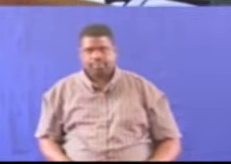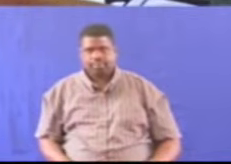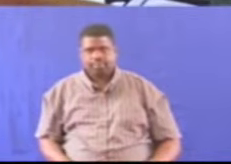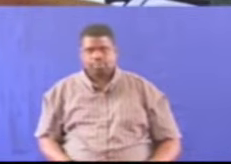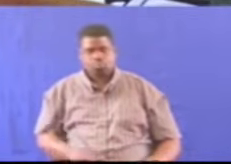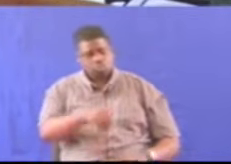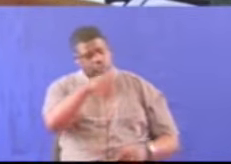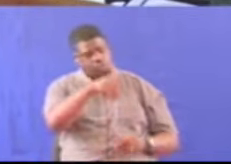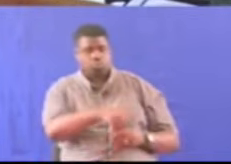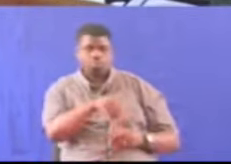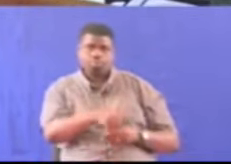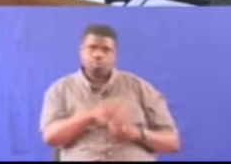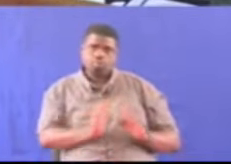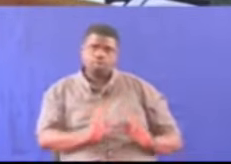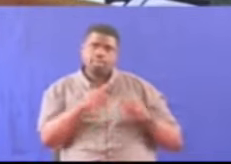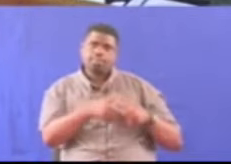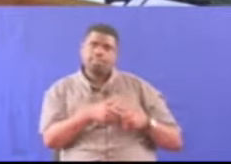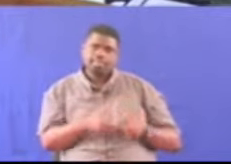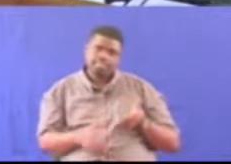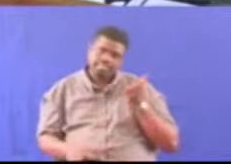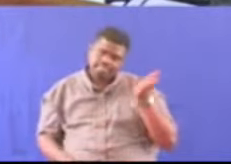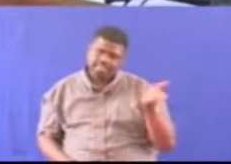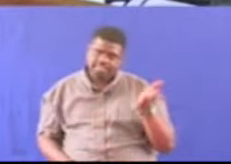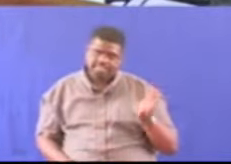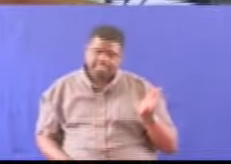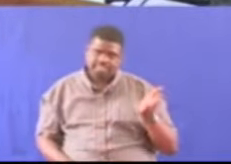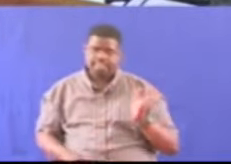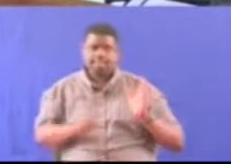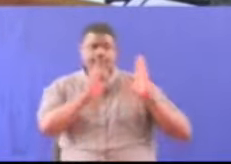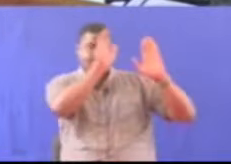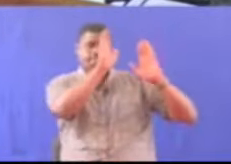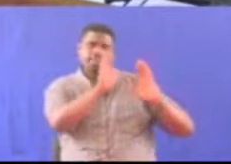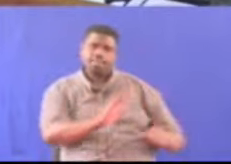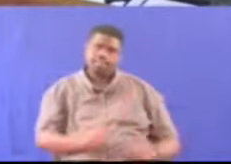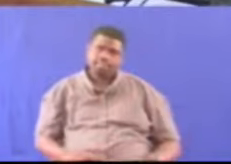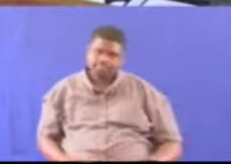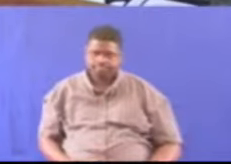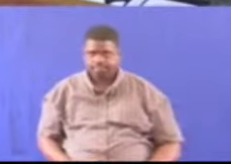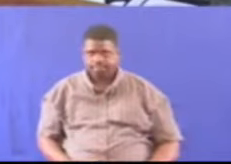wajumbe wa kamati hii ya kampeni,